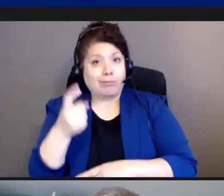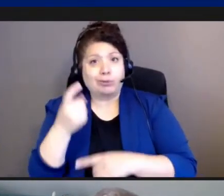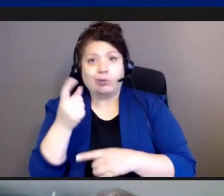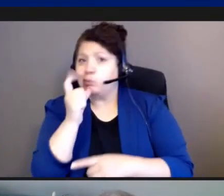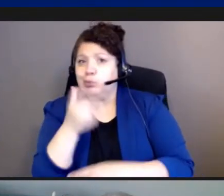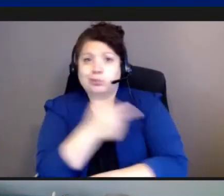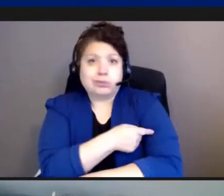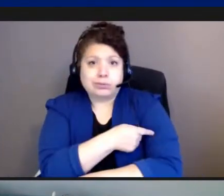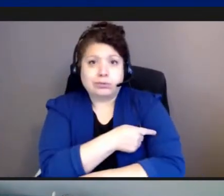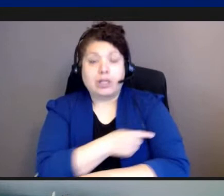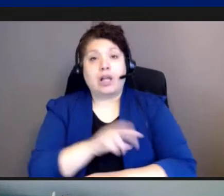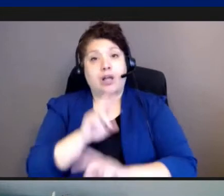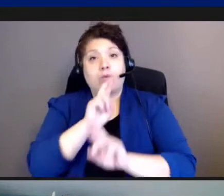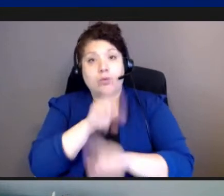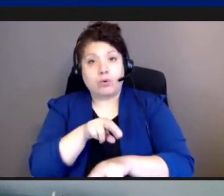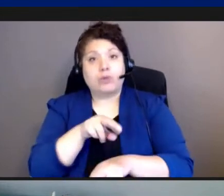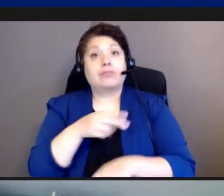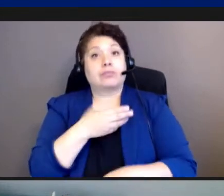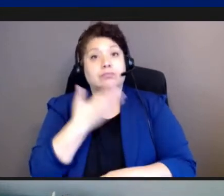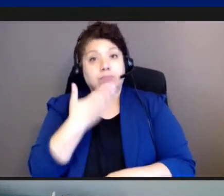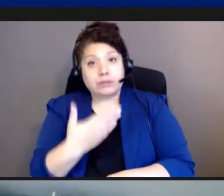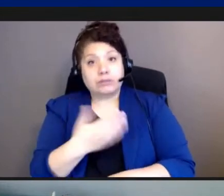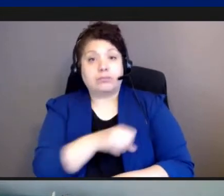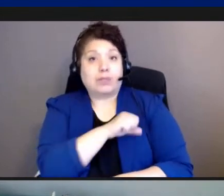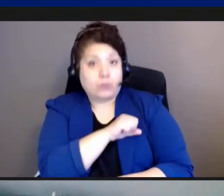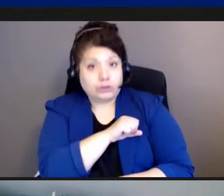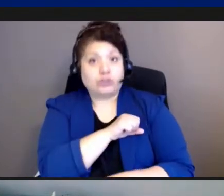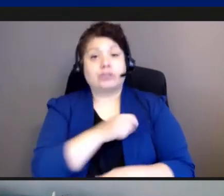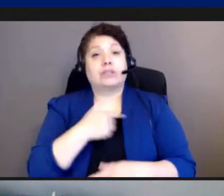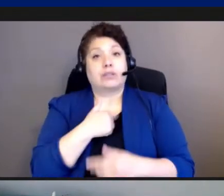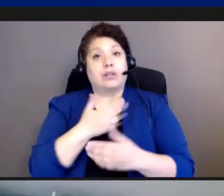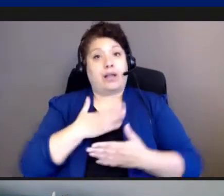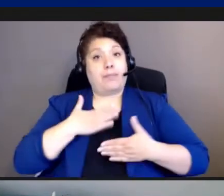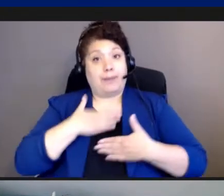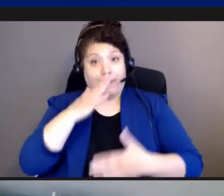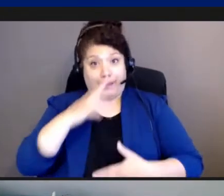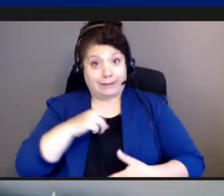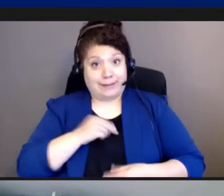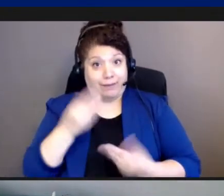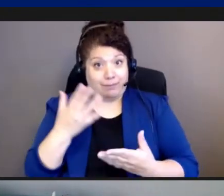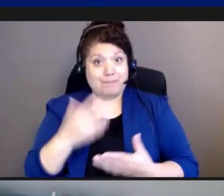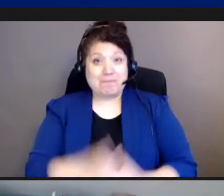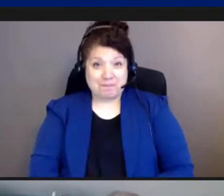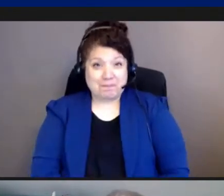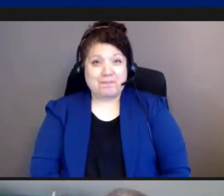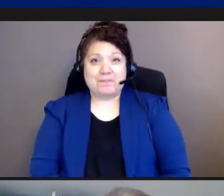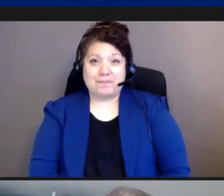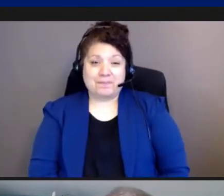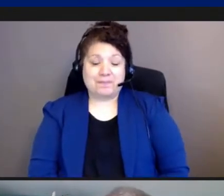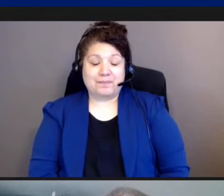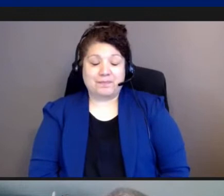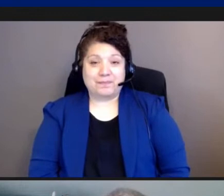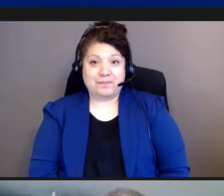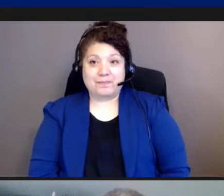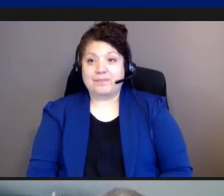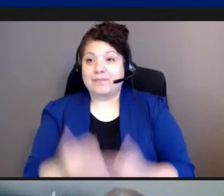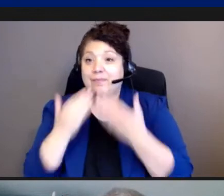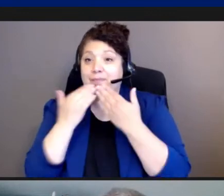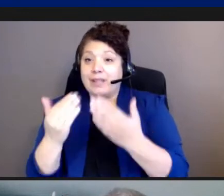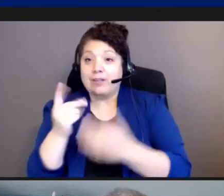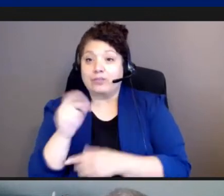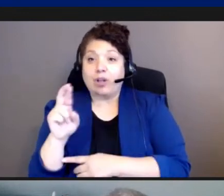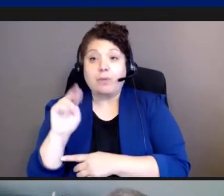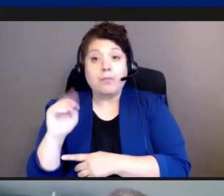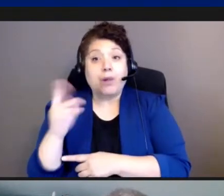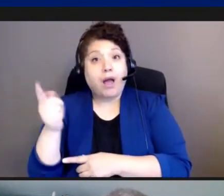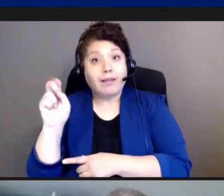you, merci, miigwech, and I wish everyone a safe and happy Thanksgiving long weekend. Thank you, Dr. Malakny. I will